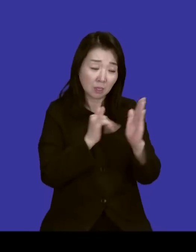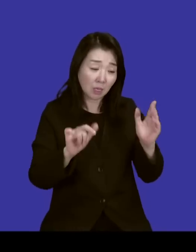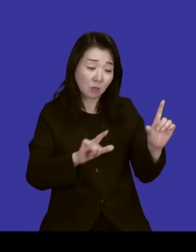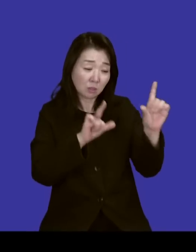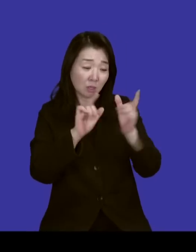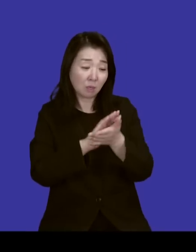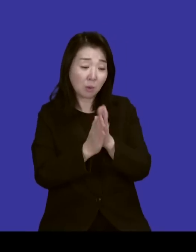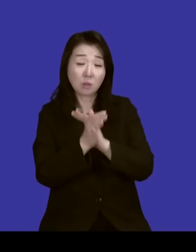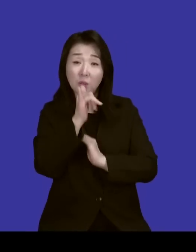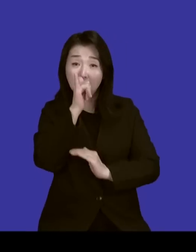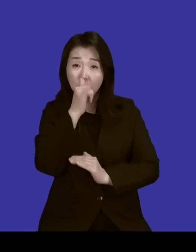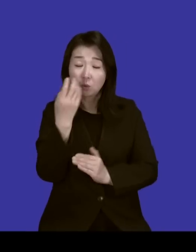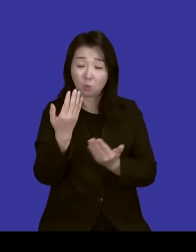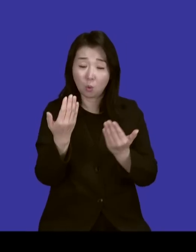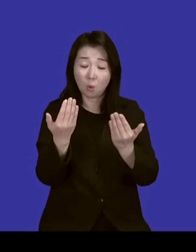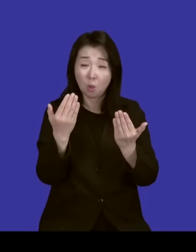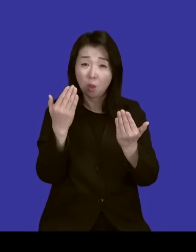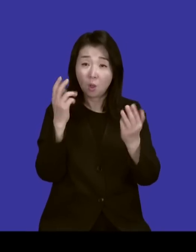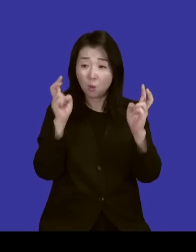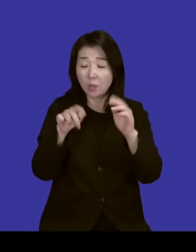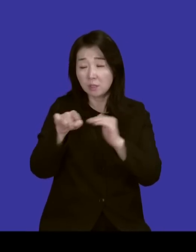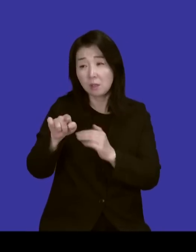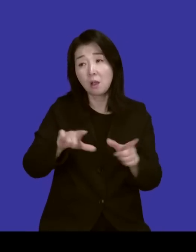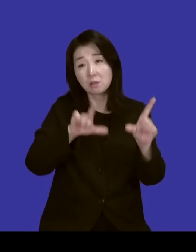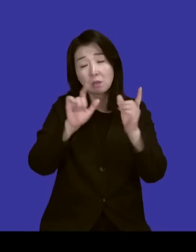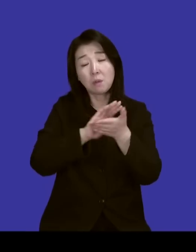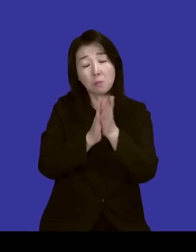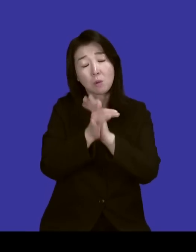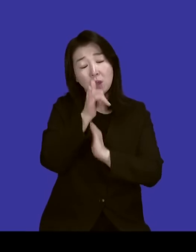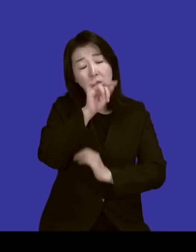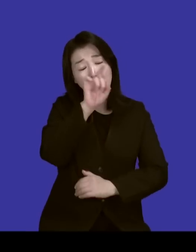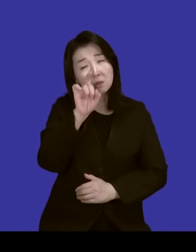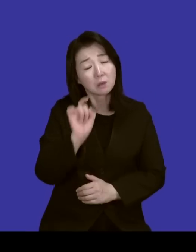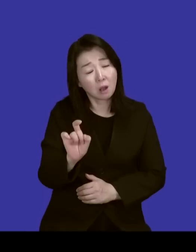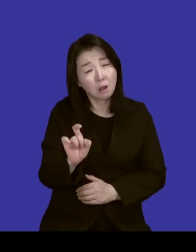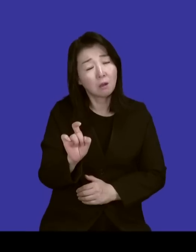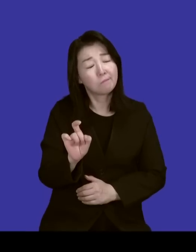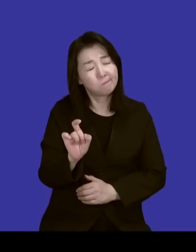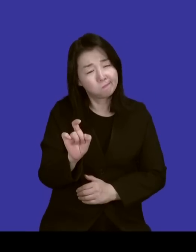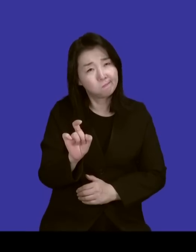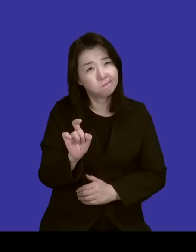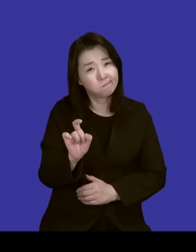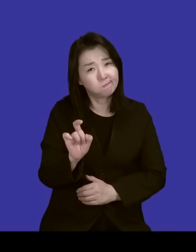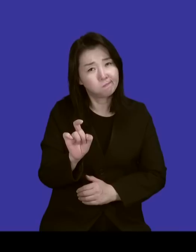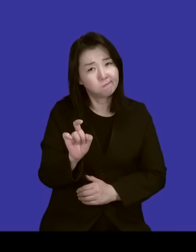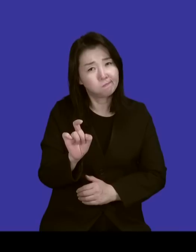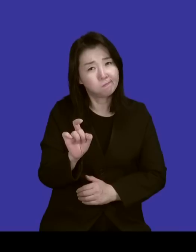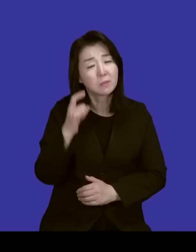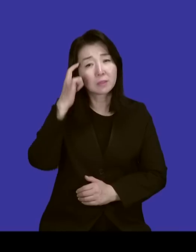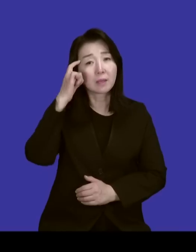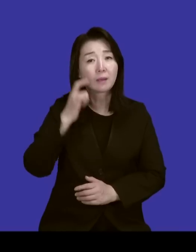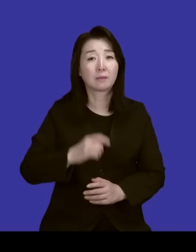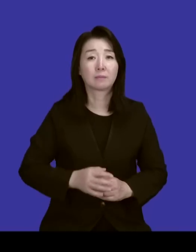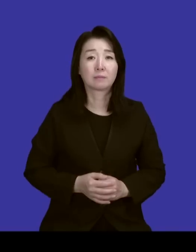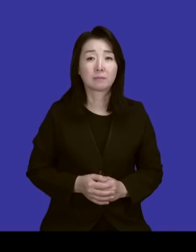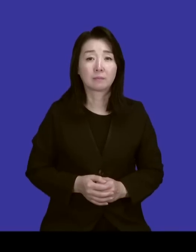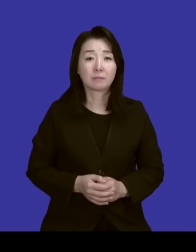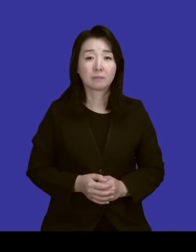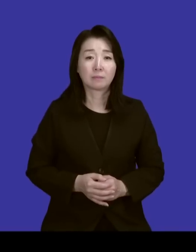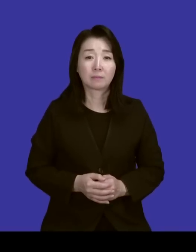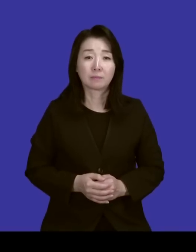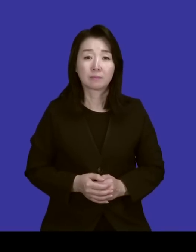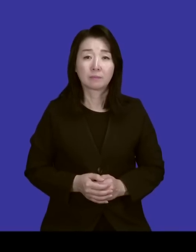있고 직장에 가서 삶의 변화가 있을까라는 질문이 강하게 제 마음속에 들어왔어요. 그리고